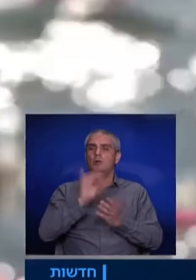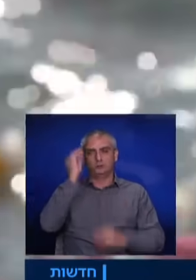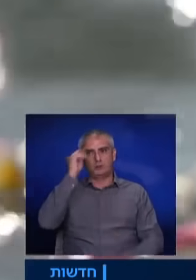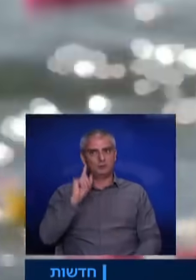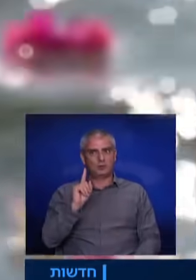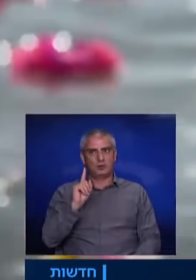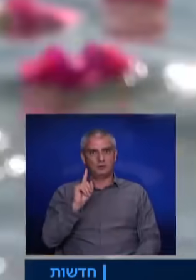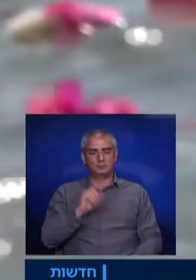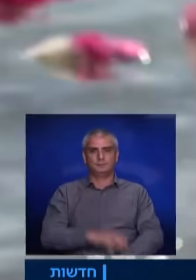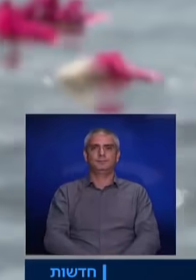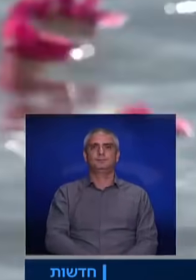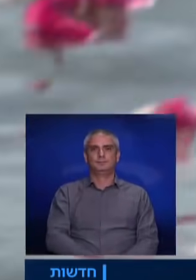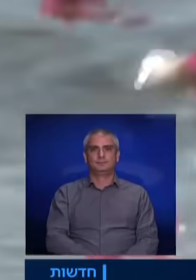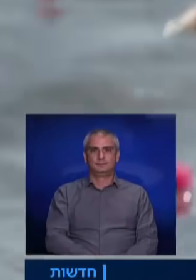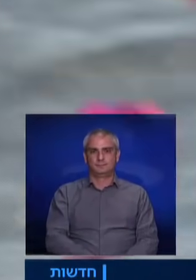לזכור.